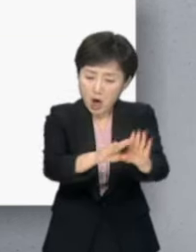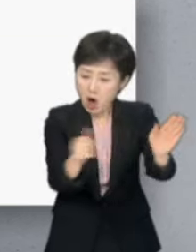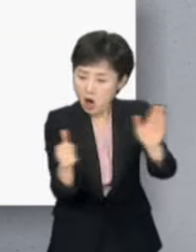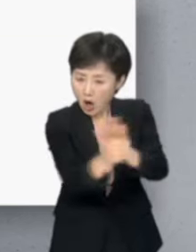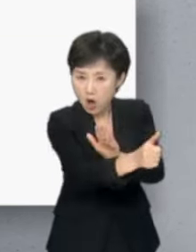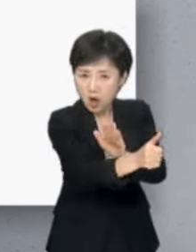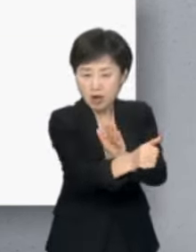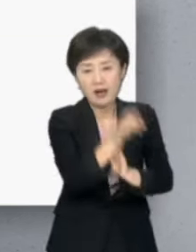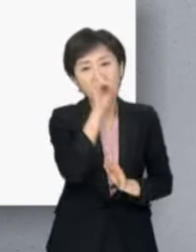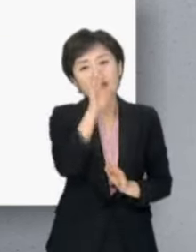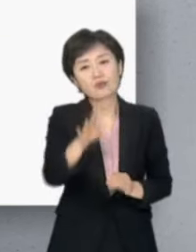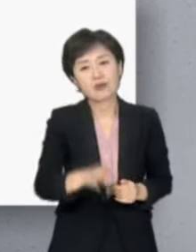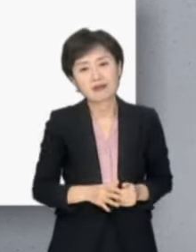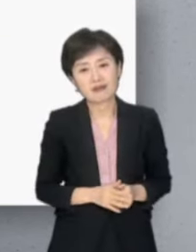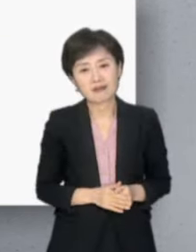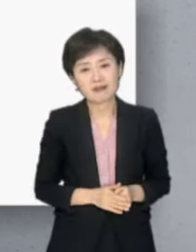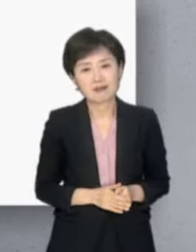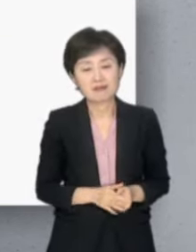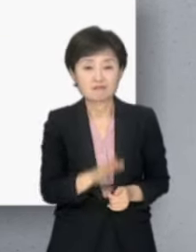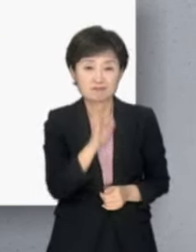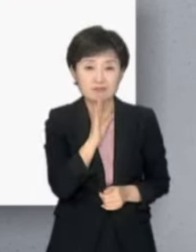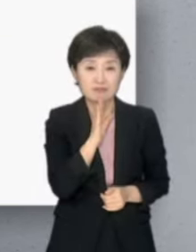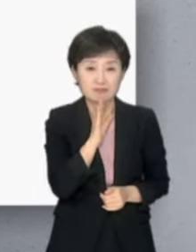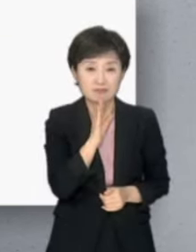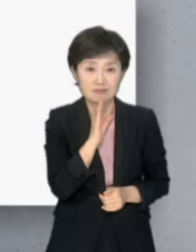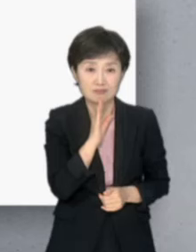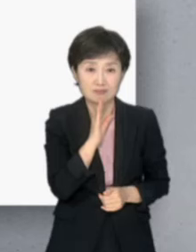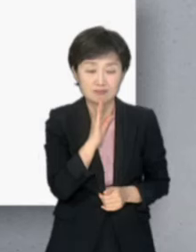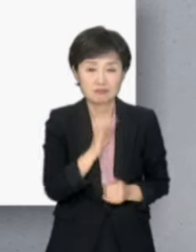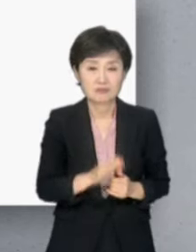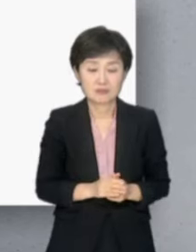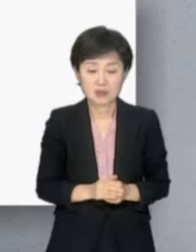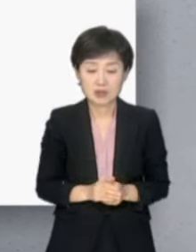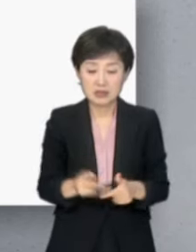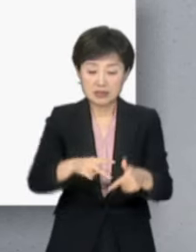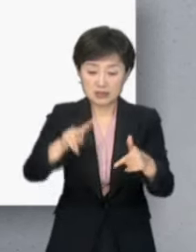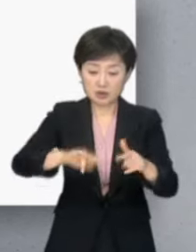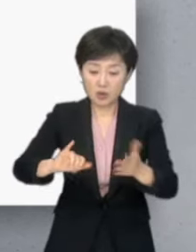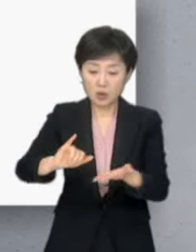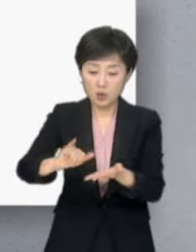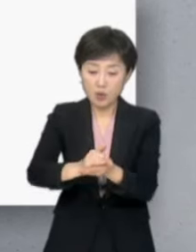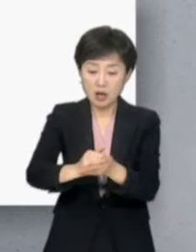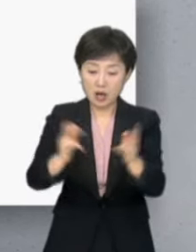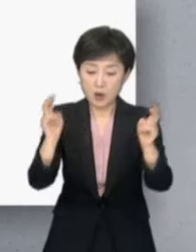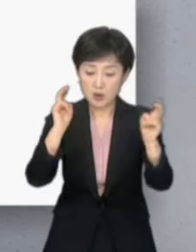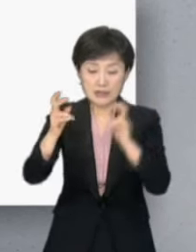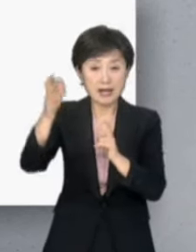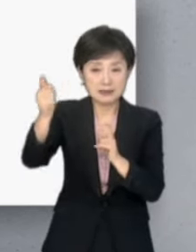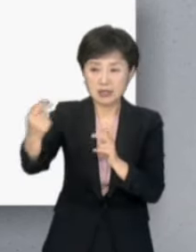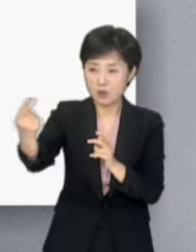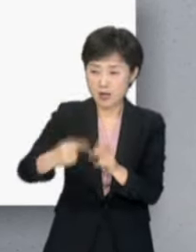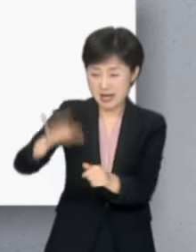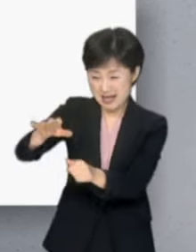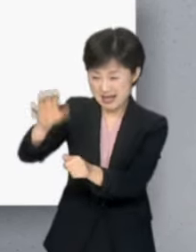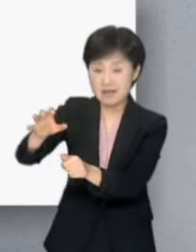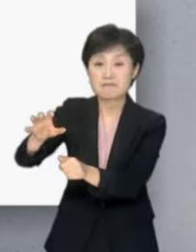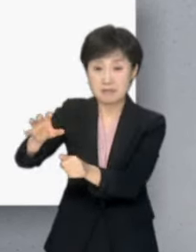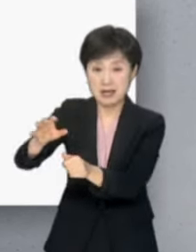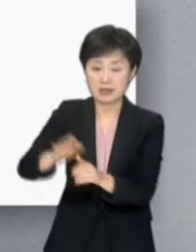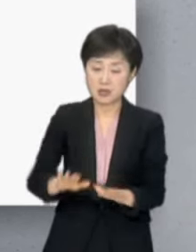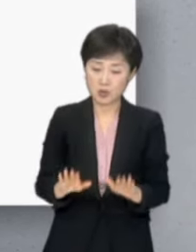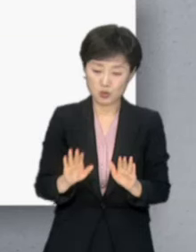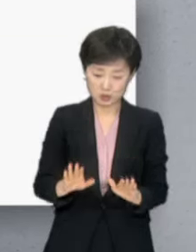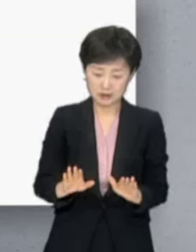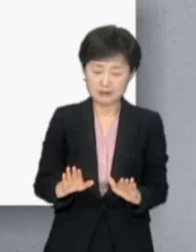것은 비판받아 마땅하고요. 예. 국정감사에 사실은 공항공사 사장이 직접 출석해서 호되게 아주 꾸준함을 들었죠. 네. 그래서 사실 시행을 하루